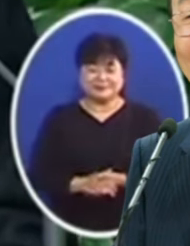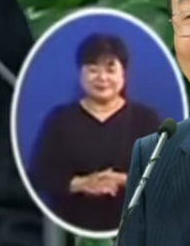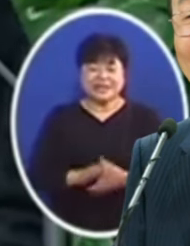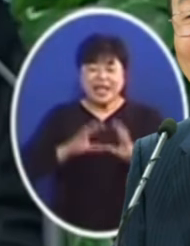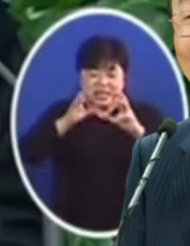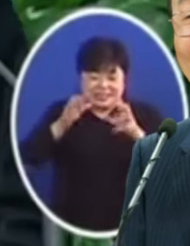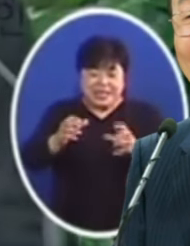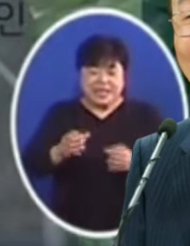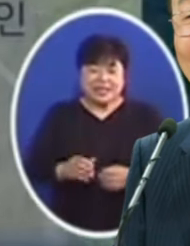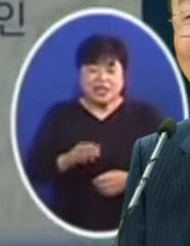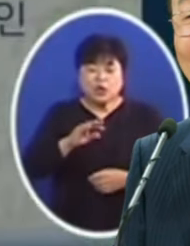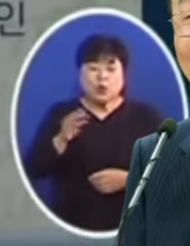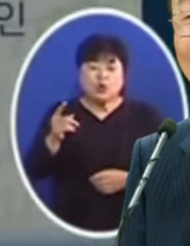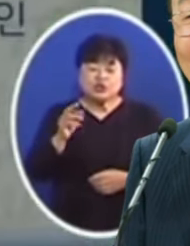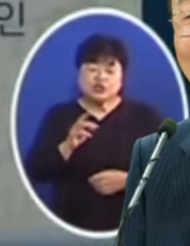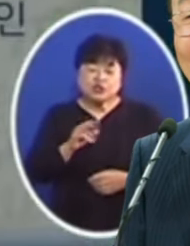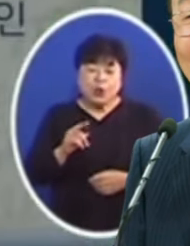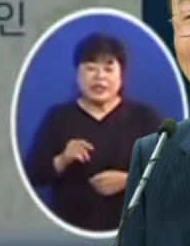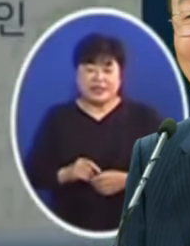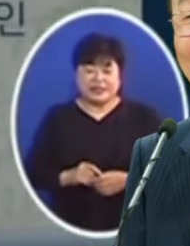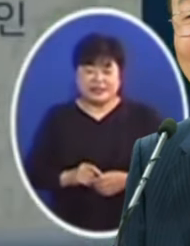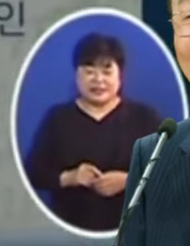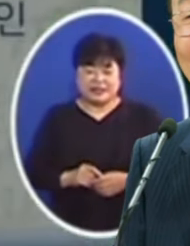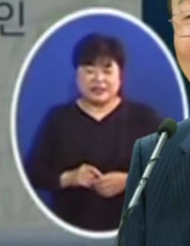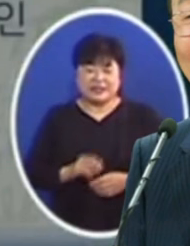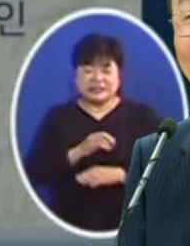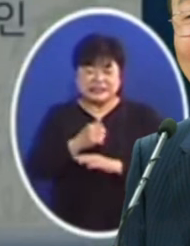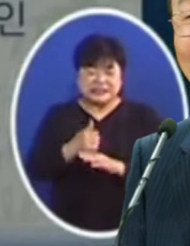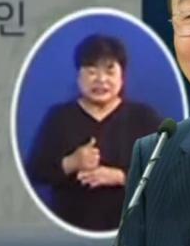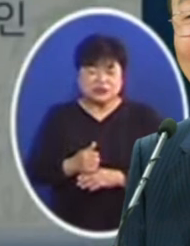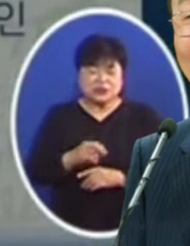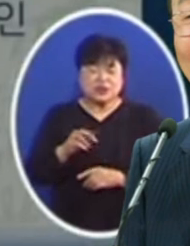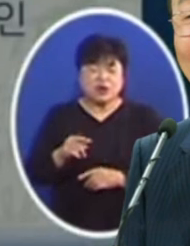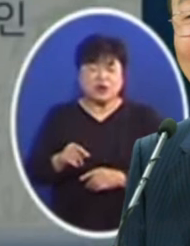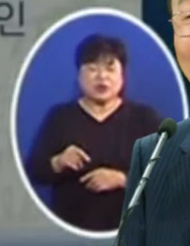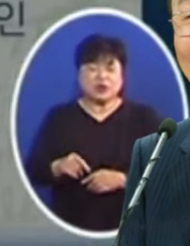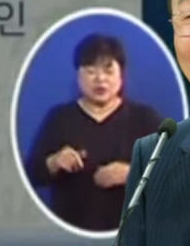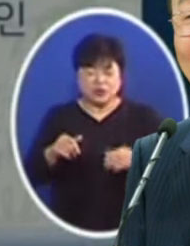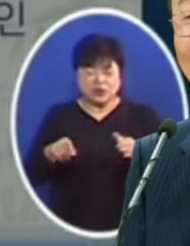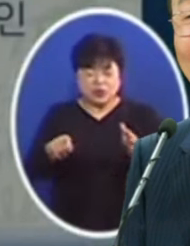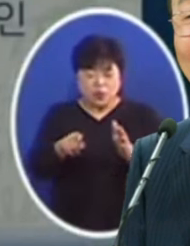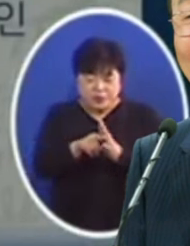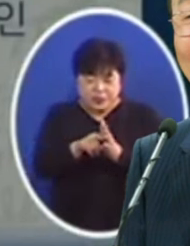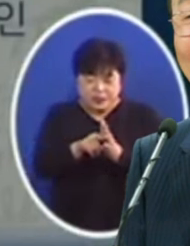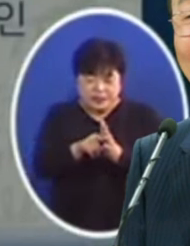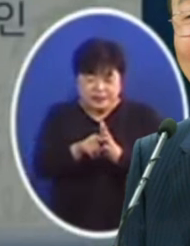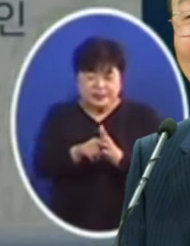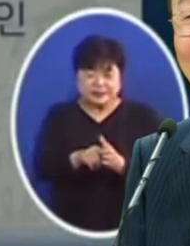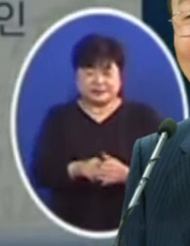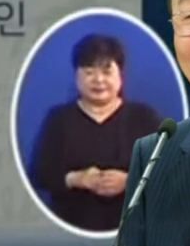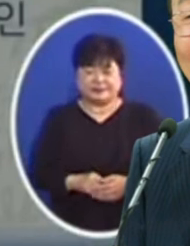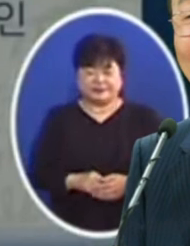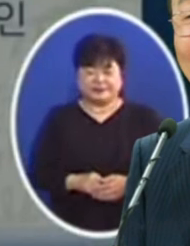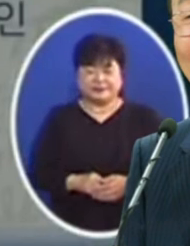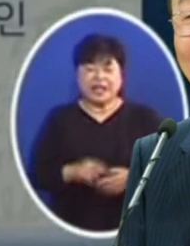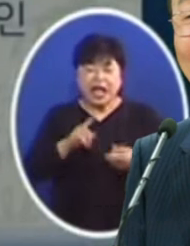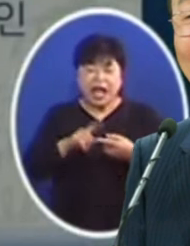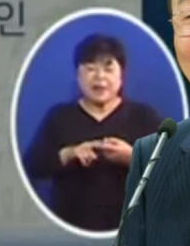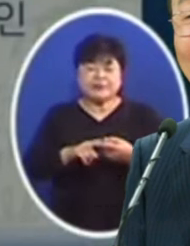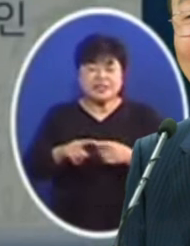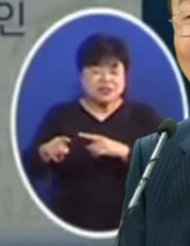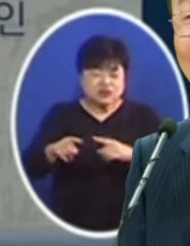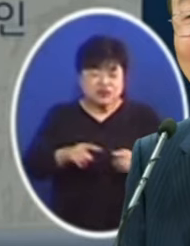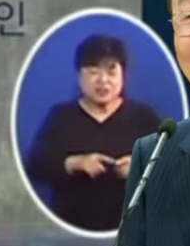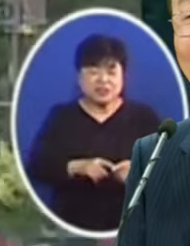세계적인 문호인 톨스토이는 그리스 정교를 믿는 가정에서 태어났으나 청년 시절에 세계적인 추세였던 합리주의와 인본주의에